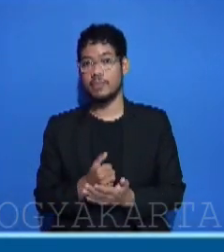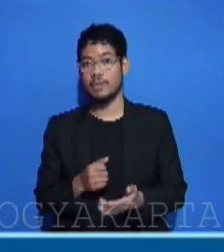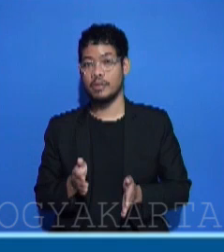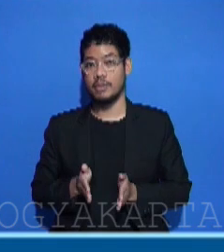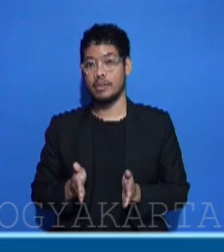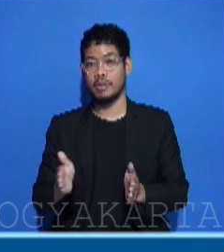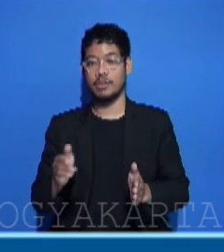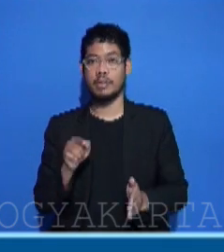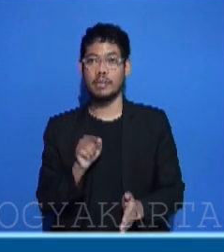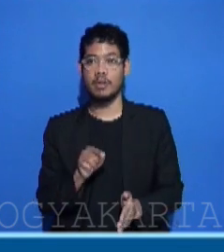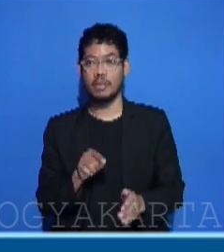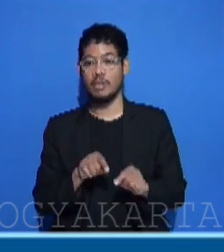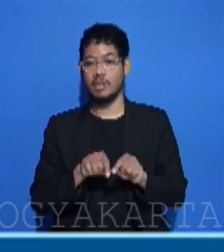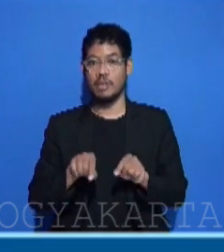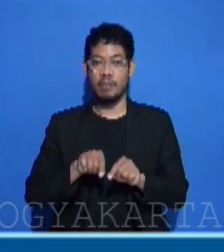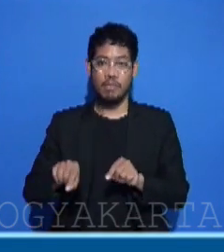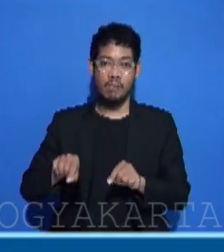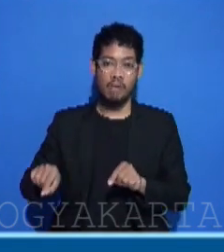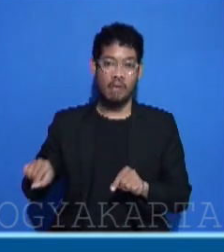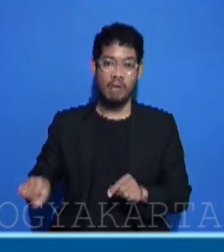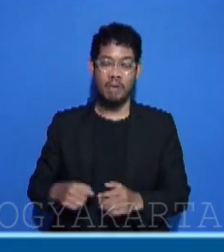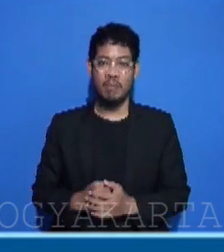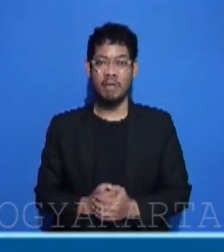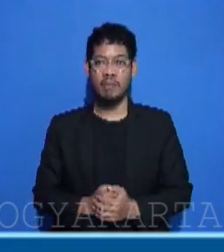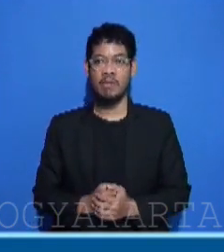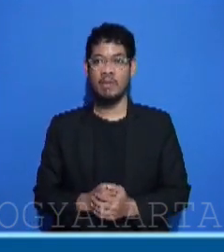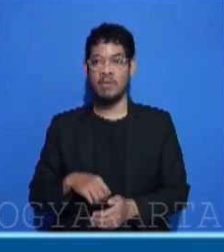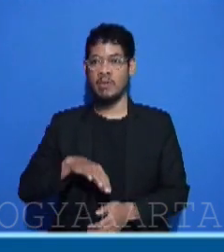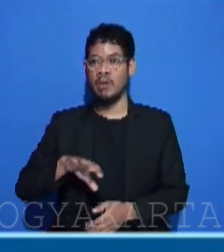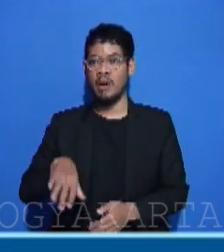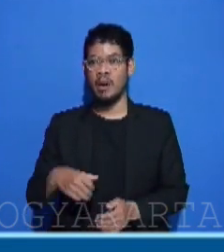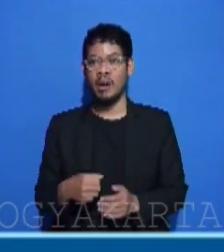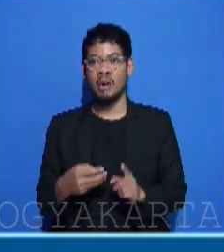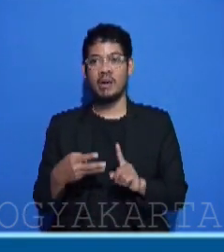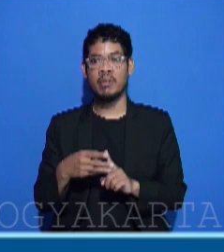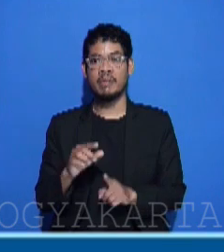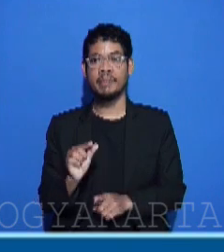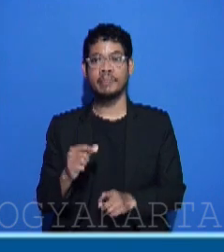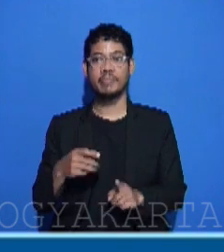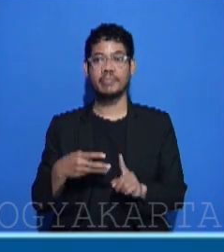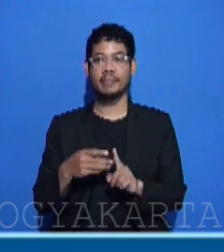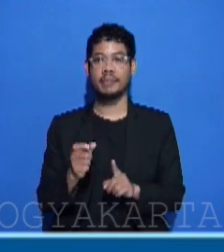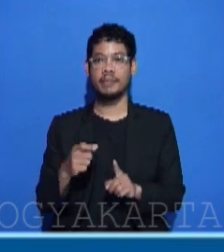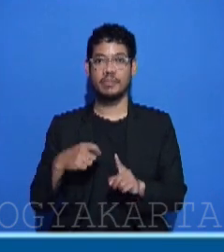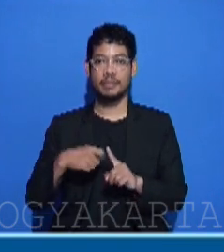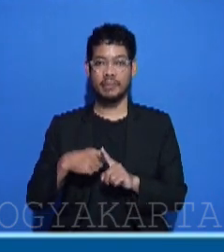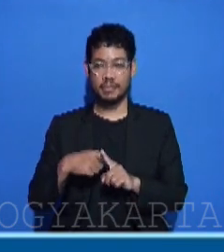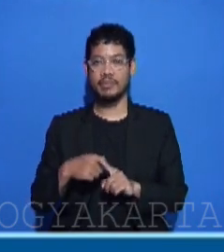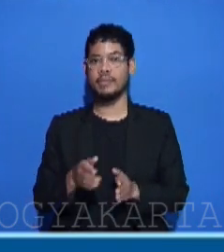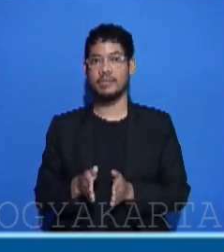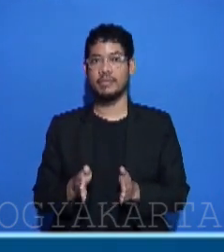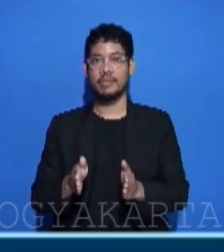wonten sawah di wilayah Pedukuhan Blubuk, niku sawah cetak. Niku kagem pangairan ten mriko. Nggih,